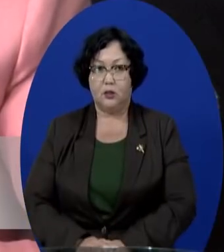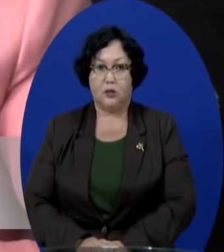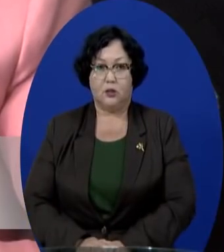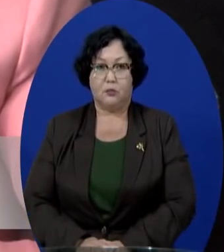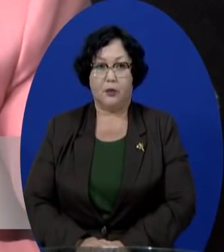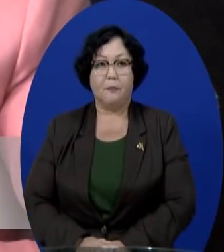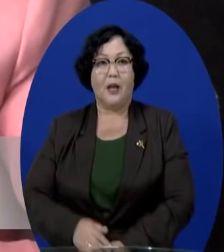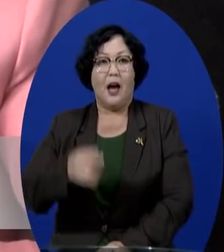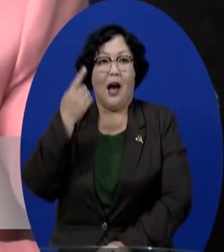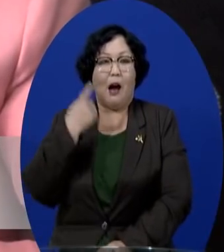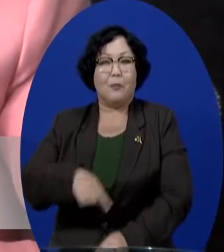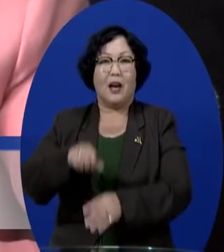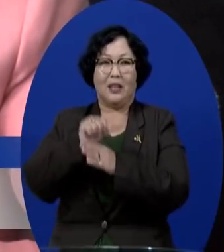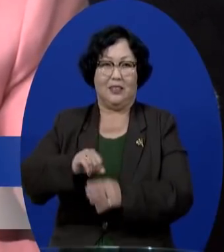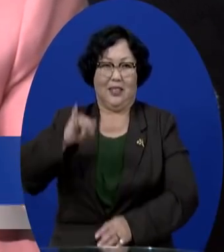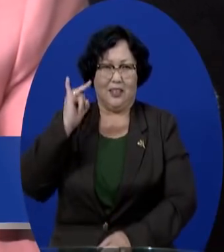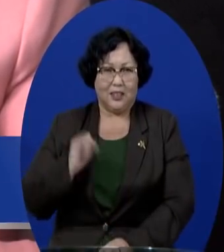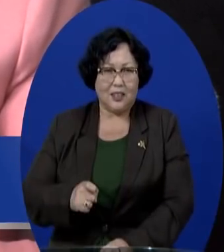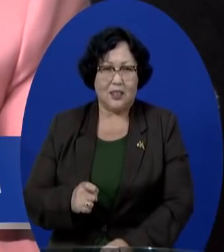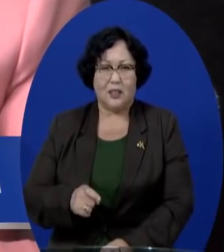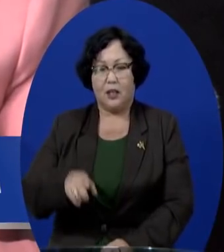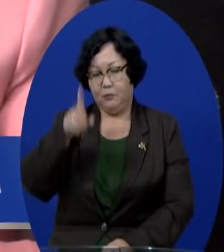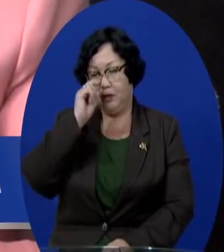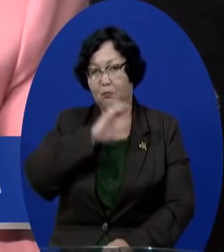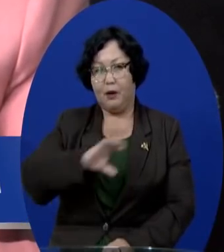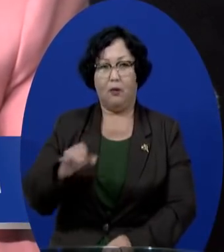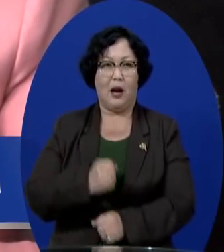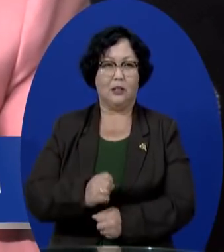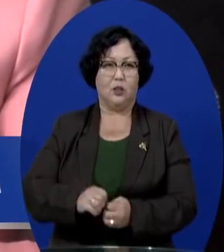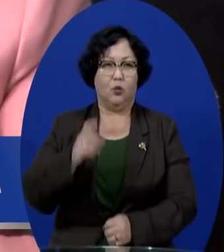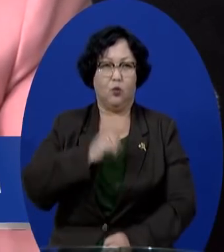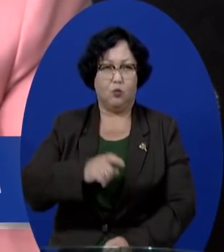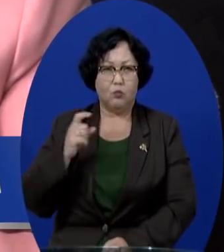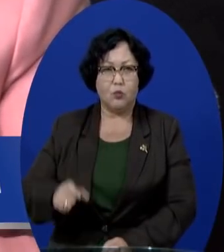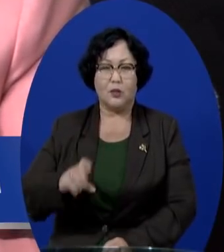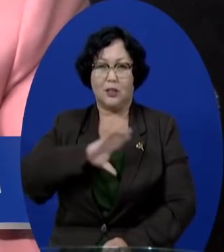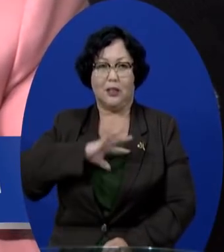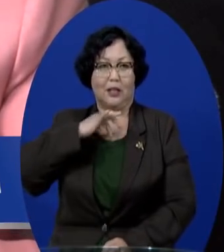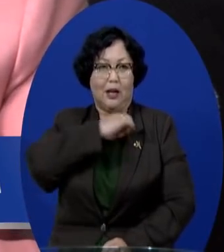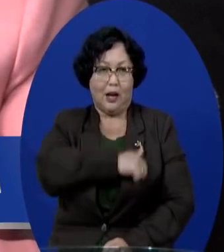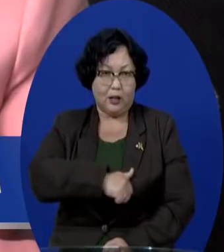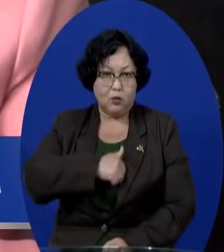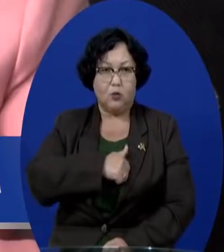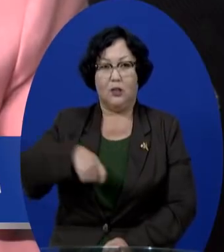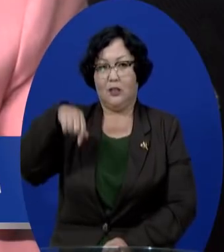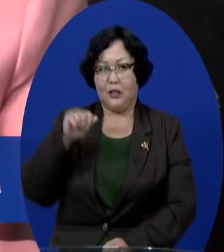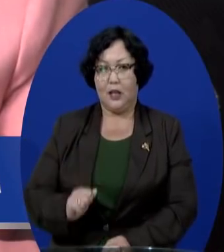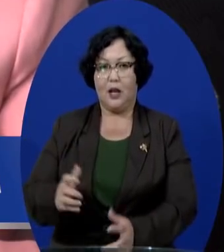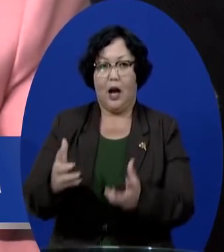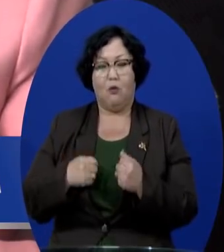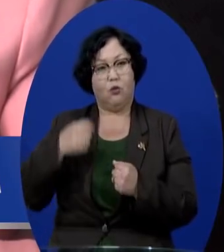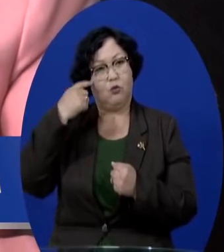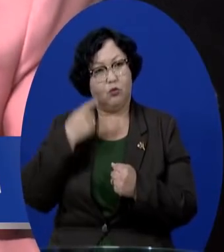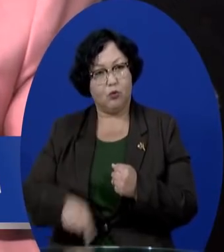нэг хамгийн ачаалльтай ажиллаж байгаа энэ хүмүүс бас амьдралын баталгааг хангагдсан нэг сэтгэл хангалуун цалин хөлсөө авдаг байх